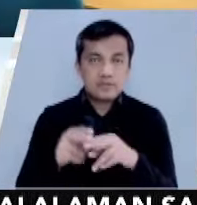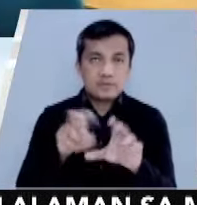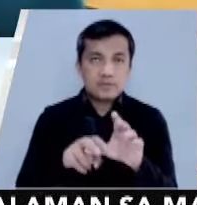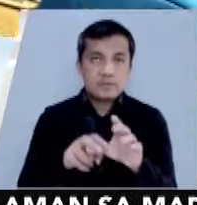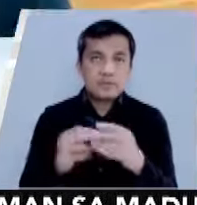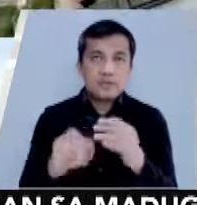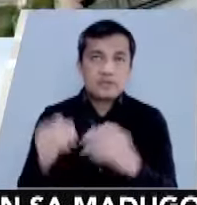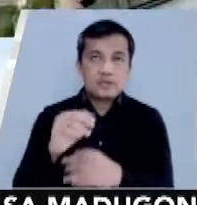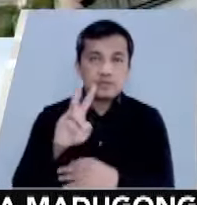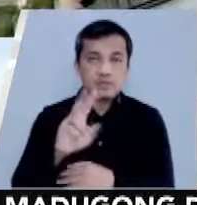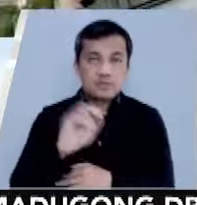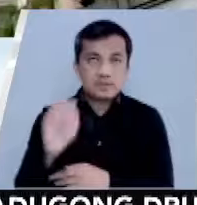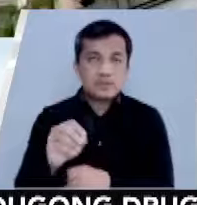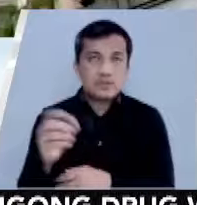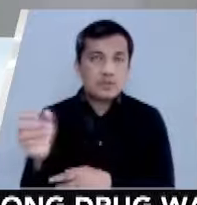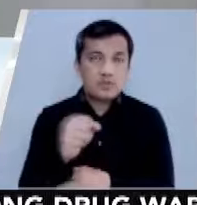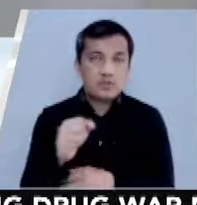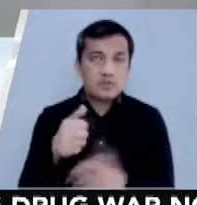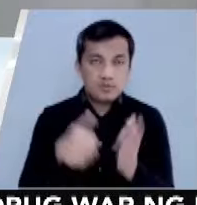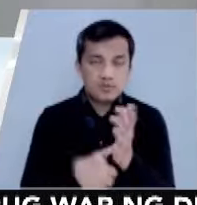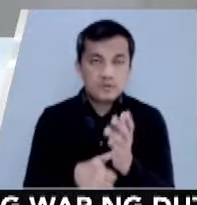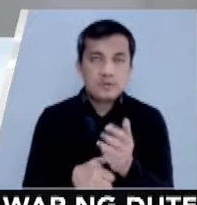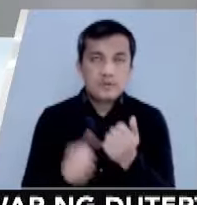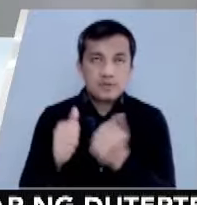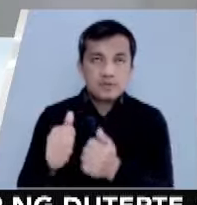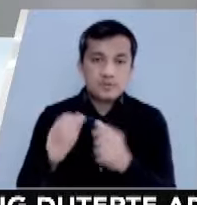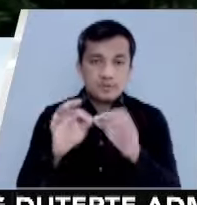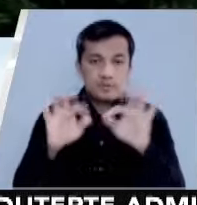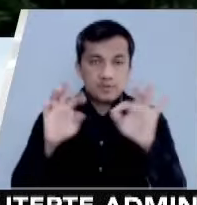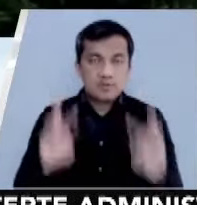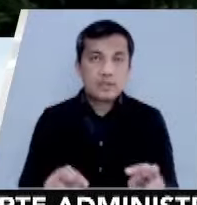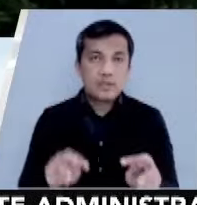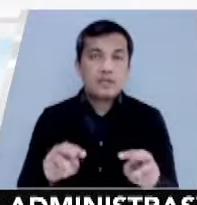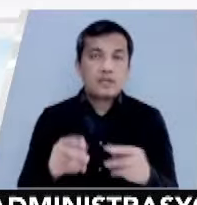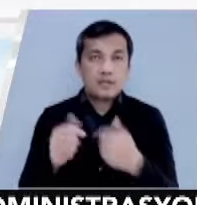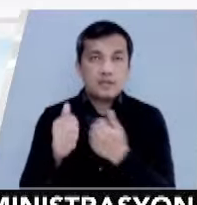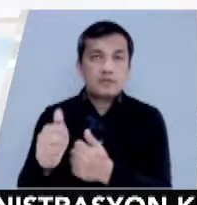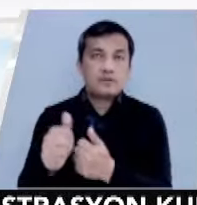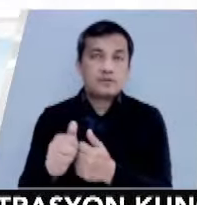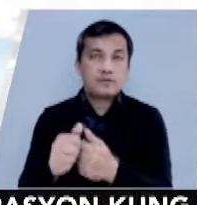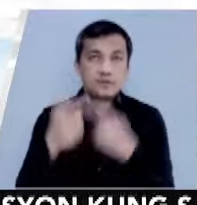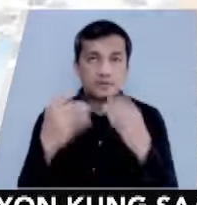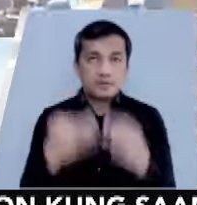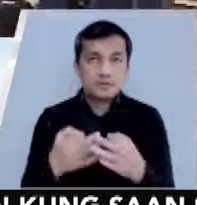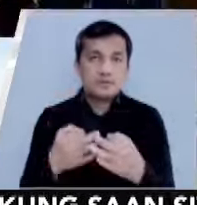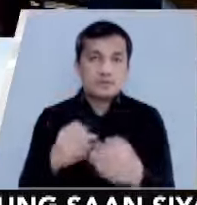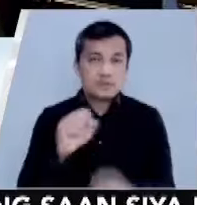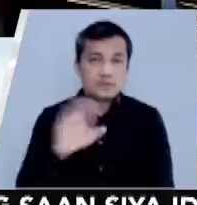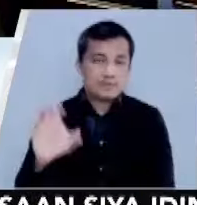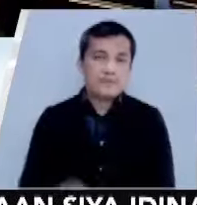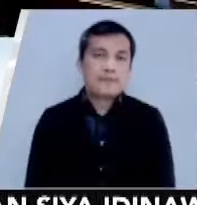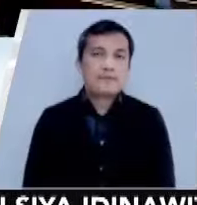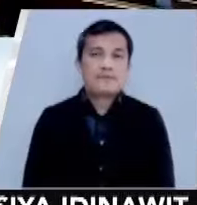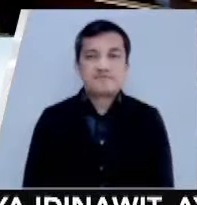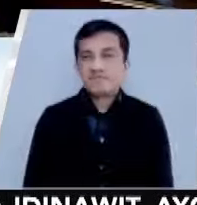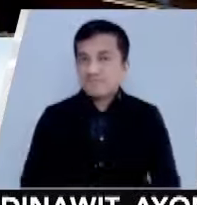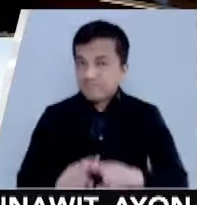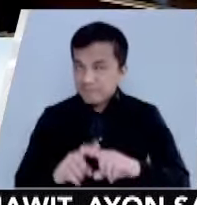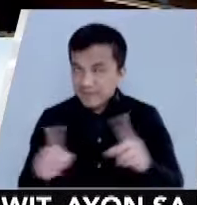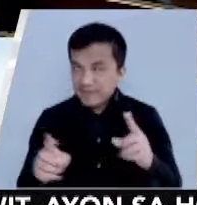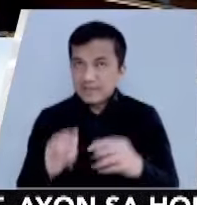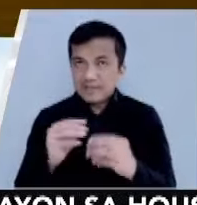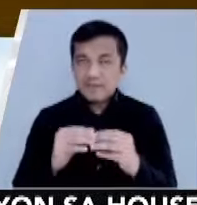nakuhang boto. May sinusunod na formula para rito alinsunod sa desisyon ng Korte Suprema. Pero hanggang maximum na